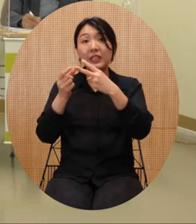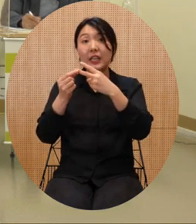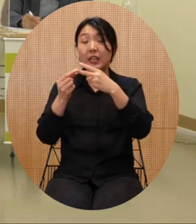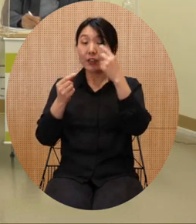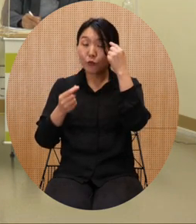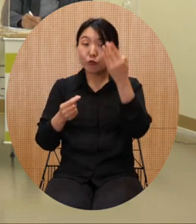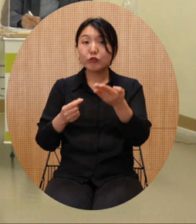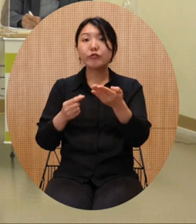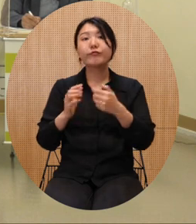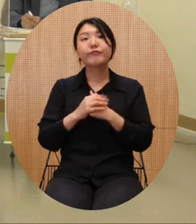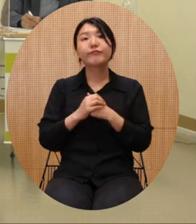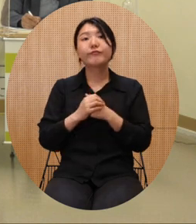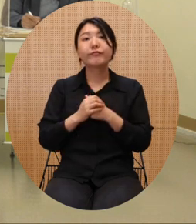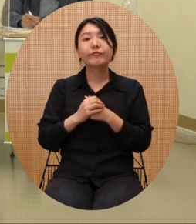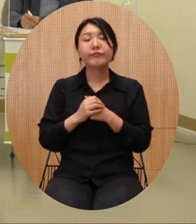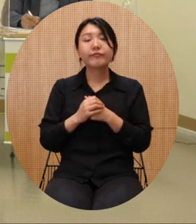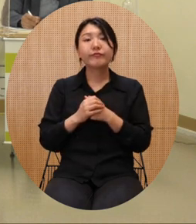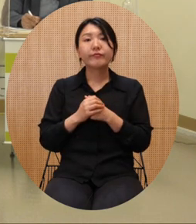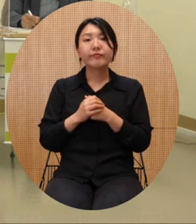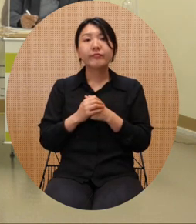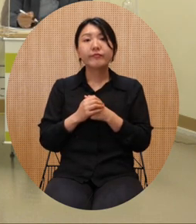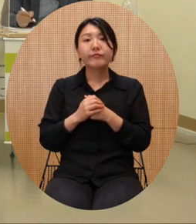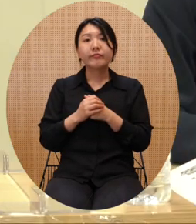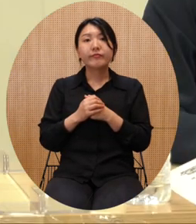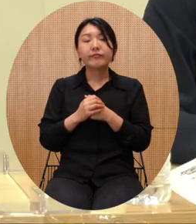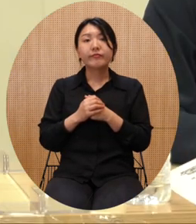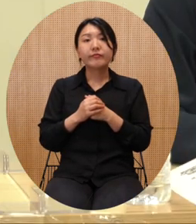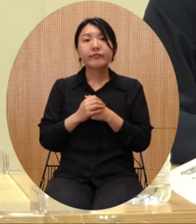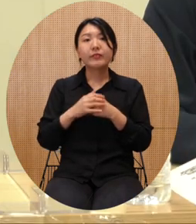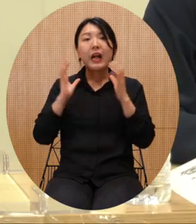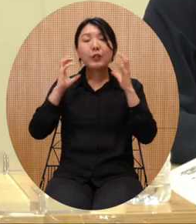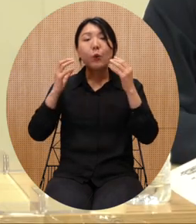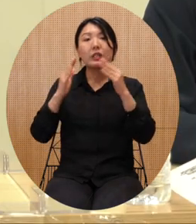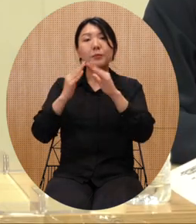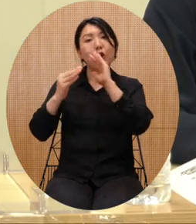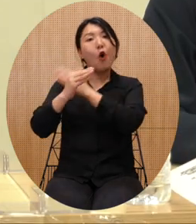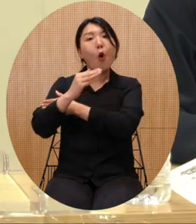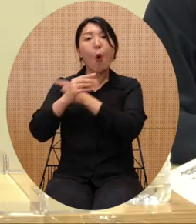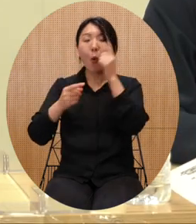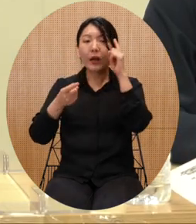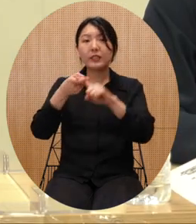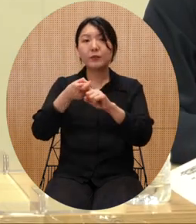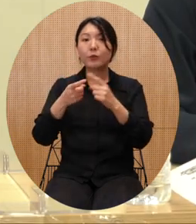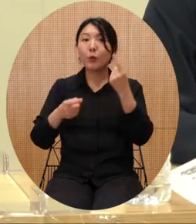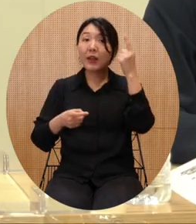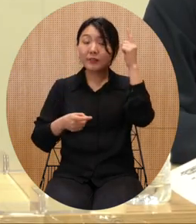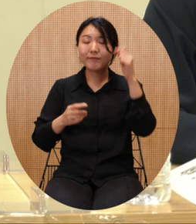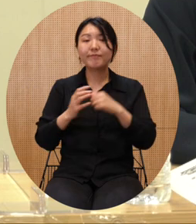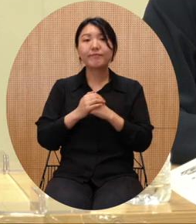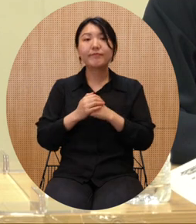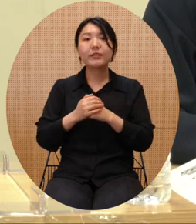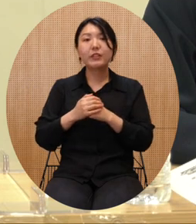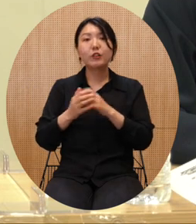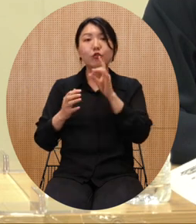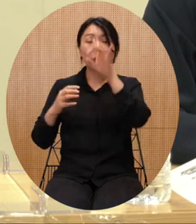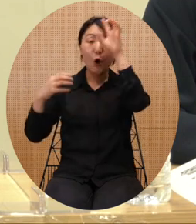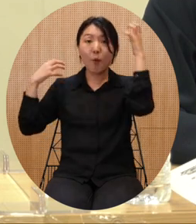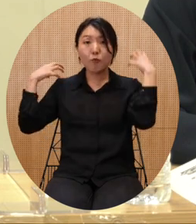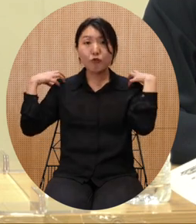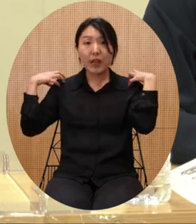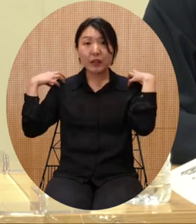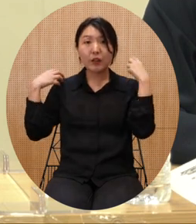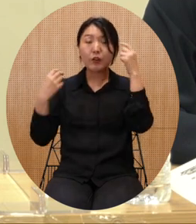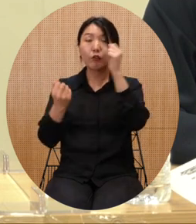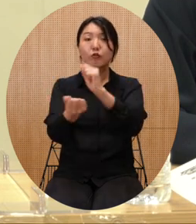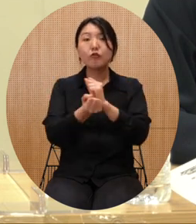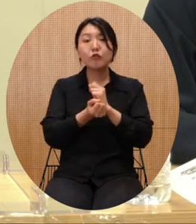질문을 읽어보도록 하겠습니다. 아동 주거권에 대한 관심이 높아지고 있는데요. 중앙정부 차원의 연구